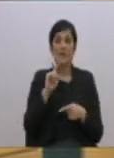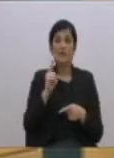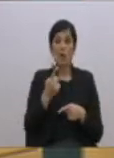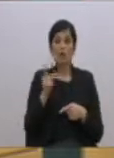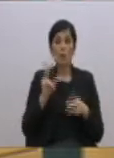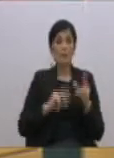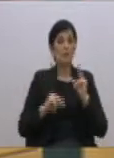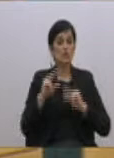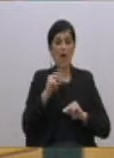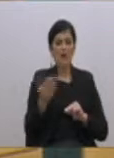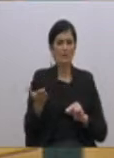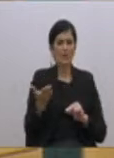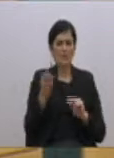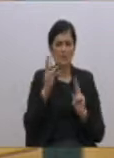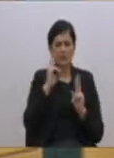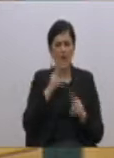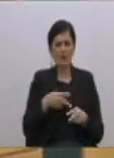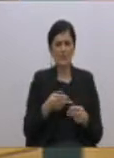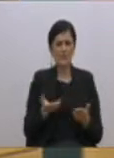ჩათვალ ეს, არ ვიცი, რაღაცა